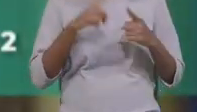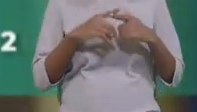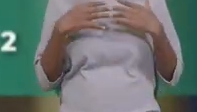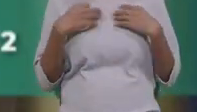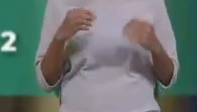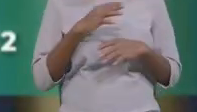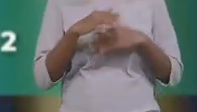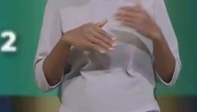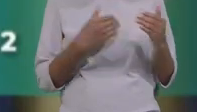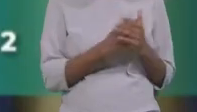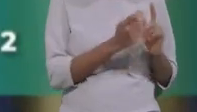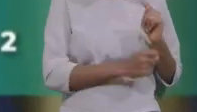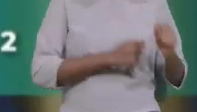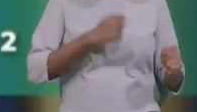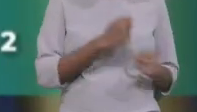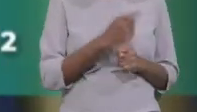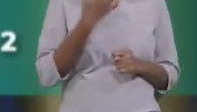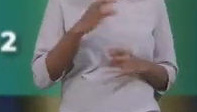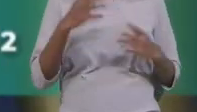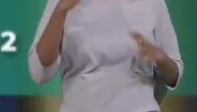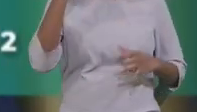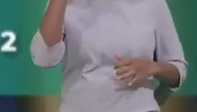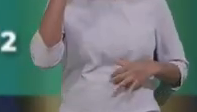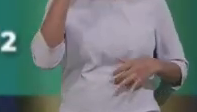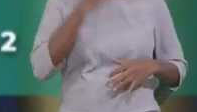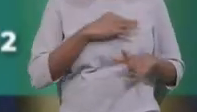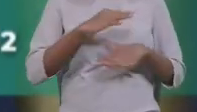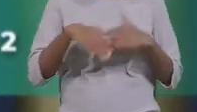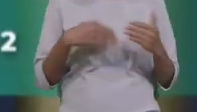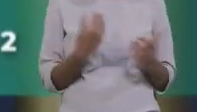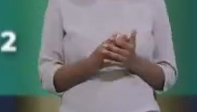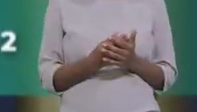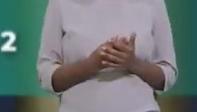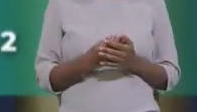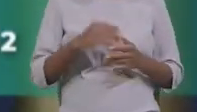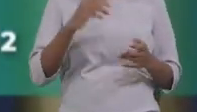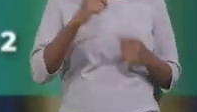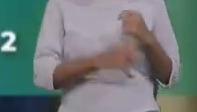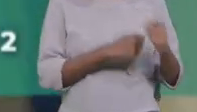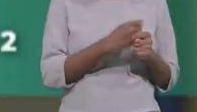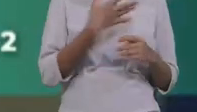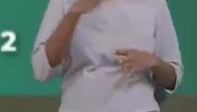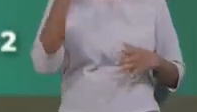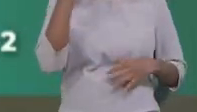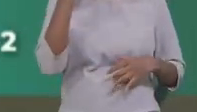de guérir toute maladie et toute infirmité.